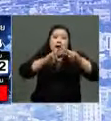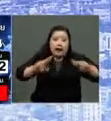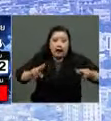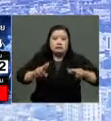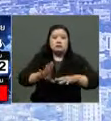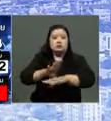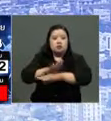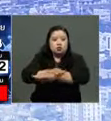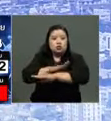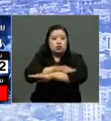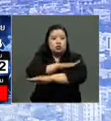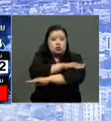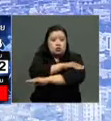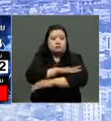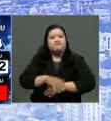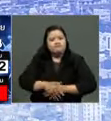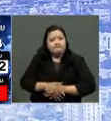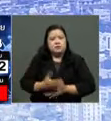และก็มีหลายระดับนะครับซึ่งอ่าเกี่ยวโยงกันกับเรื่องของการชุดพฤติกรรมที่ต้องสัมผัสอยู่ใกล้ชิดและใช้ระยะเวลาค่อนข้างนานเพราะฉะนั้นความเสี่ยงสูงมากๆอย่างที่เราได้เห็นว่าในหลายกรณีของผู้ที่ทำอาชีพนี้แล้วอยู่ในต่างประเทศอับมาก็มามาพบเชื้อในประเทศไทยเราว่าชั้นเป็นความห่วงใยครับถ้าท่านจะทำก็เราก็ห่วงท่านว่าท่านจะติดเชื้อเพราะฉะนั้นก็สิ่งที่ต้องปรากฏตรงนี้ขึ้นมาก็เพื่อที่จะดูแลท่านแล้วก็เพื่อการควบคุมโรคเท่านั้นเองไม่ได้เป็นเป็นเป็นอย่างอื่นเลยเพราะฉะนั้นถ้าท่านจะทำด้านนี้ก็ให้ใส่หน้ากากอนามัยอยู่ตลอดเวลานะครับแล้วก็สัมผัสกับบริเวณของเขาก็ท่านต้องใช้มือนะครับมือก็จะไปสัมผัสแล้วแถวบริเวณใบหน้าเนี่ยของแต่ละคนก็จะมีเชื้อโรคอยู่ถึงว่าไม่อยากให้ไปสัมผัสกันเพราะฉะนั้นถ้าท่านจะทำมันมีแต่ความเสี่ยงก็เลยต้องเกิดเป็นข้อกำหนดเอาไว้ว่า